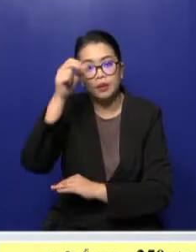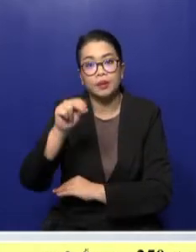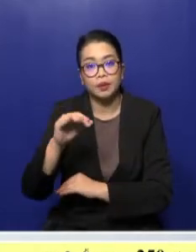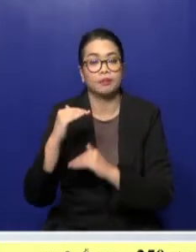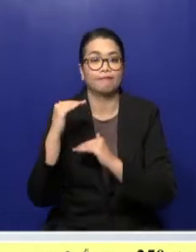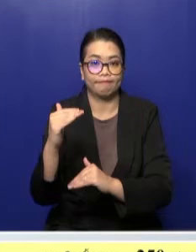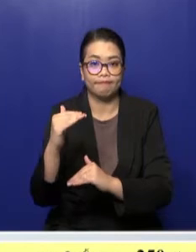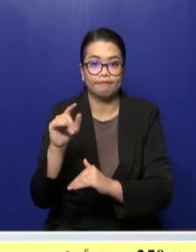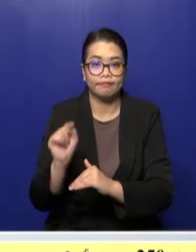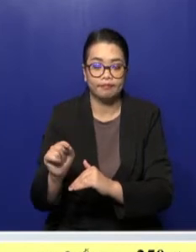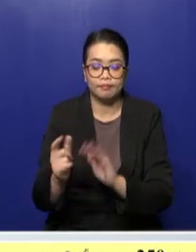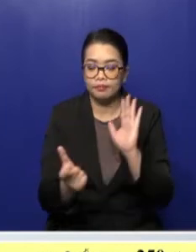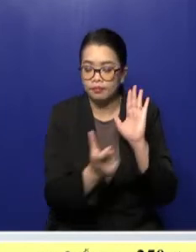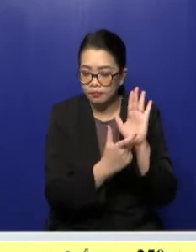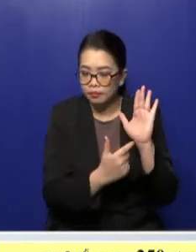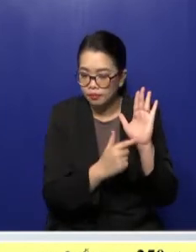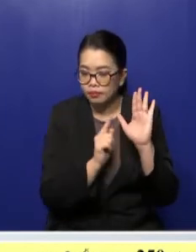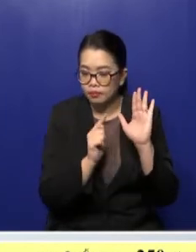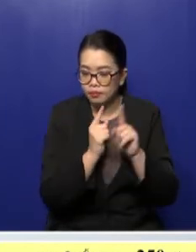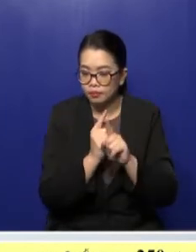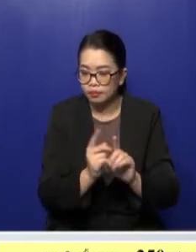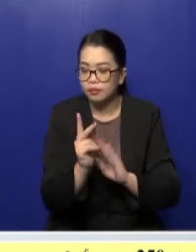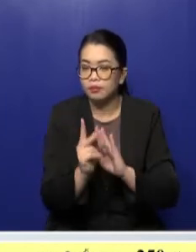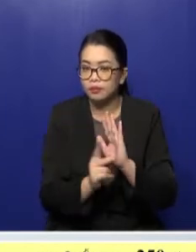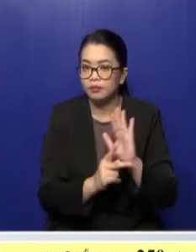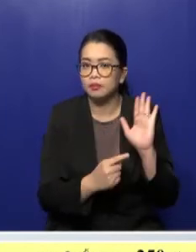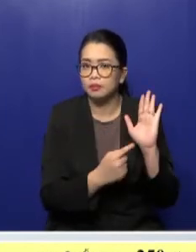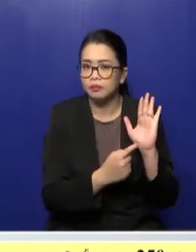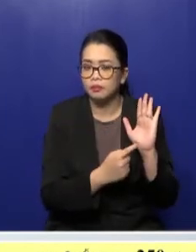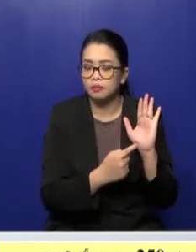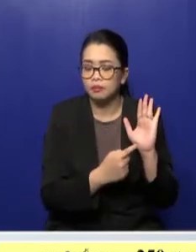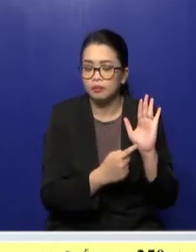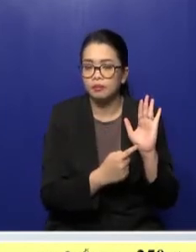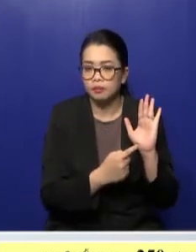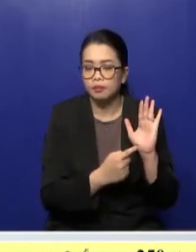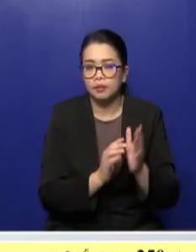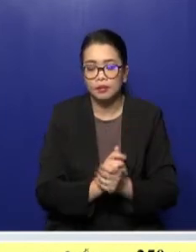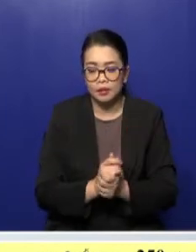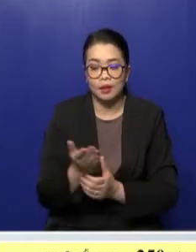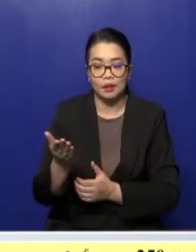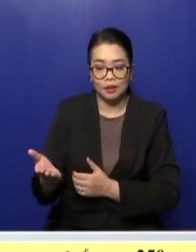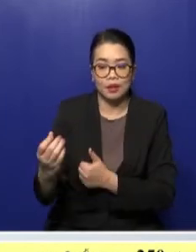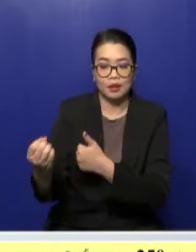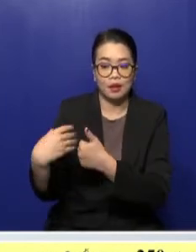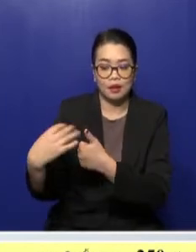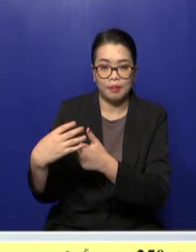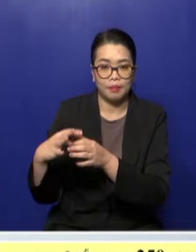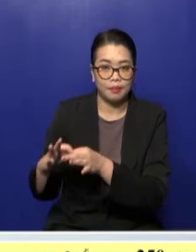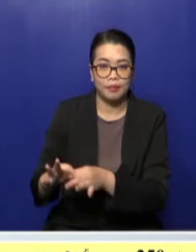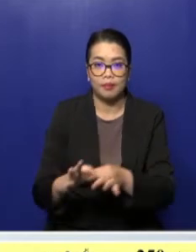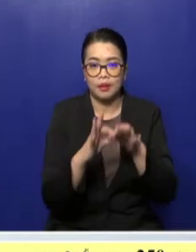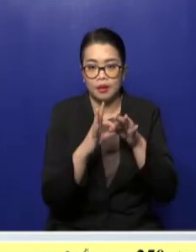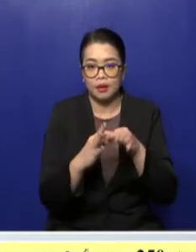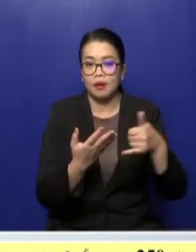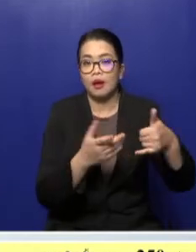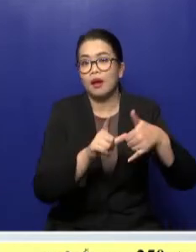นี่คือบทประหยัดทั้งกฎหมายนะครับอ่ะคะอันนี้เมื่อกี้ต้นพูดพาดพิงไม่ถึงเอ่อ